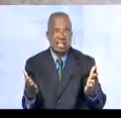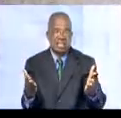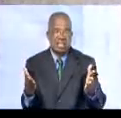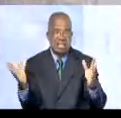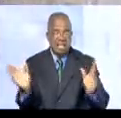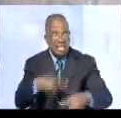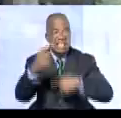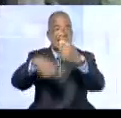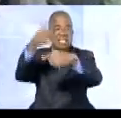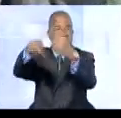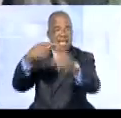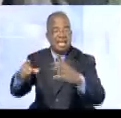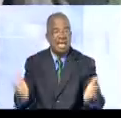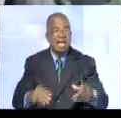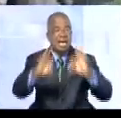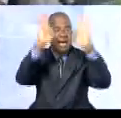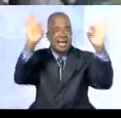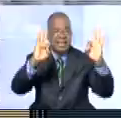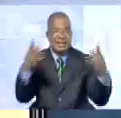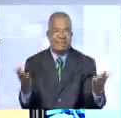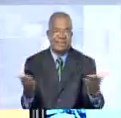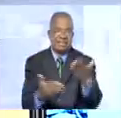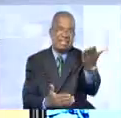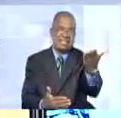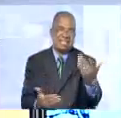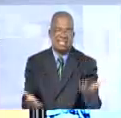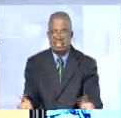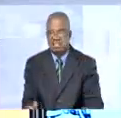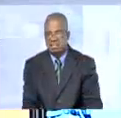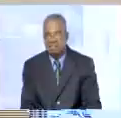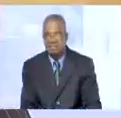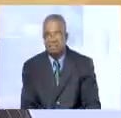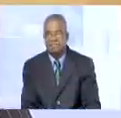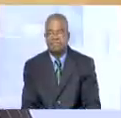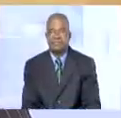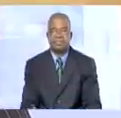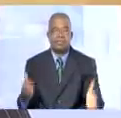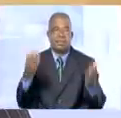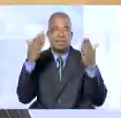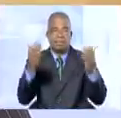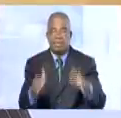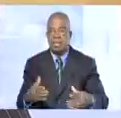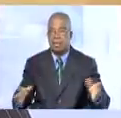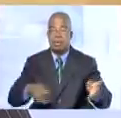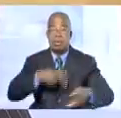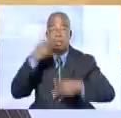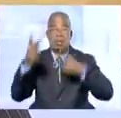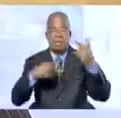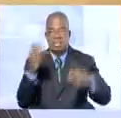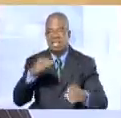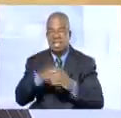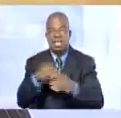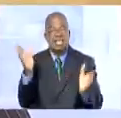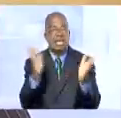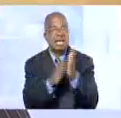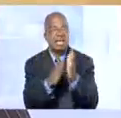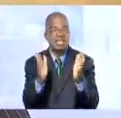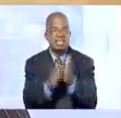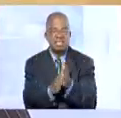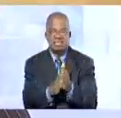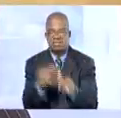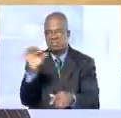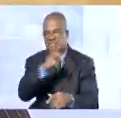au volant et au mauvais état des véhicules. On note un important déficit d'infrastructures scolaires. Pour le combler,